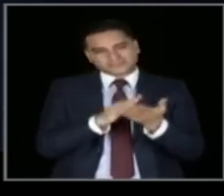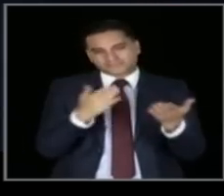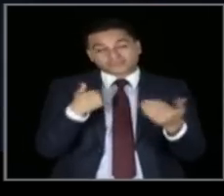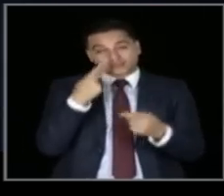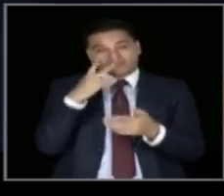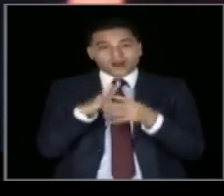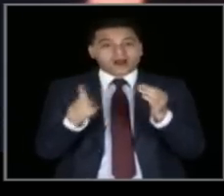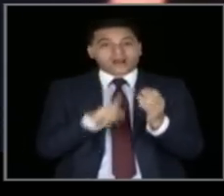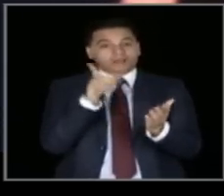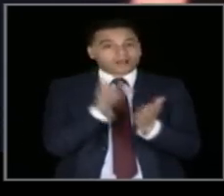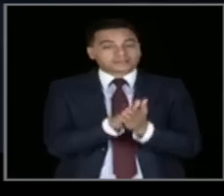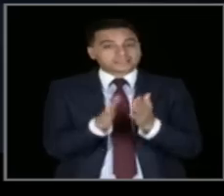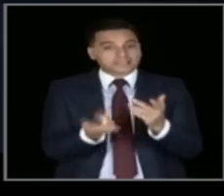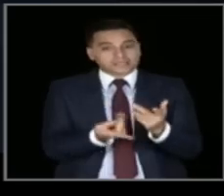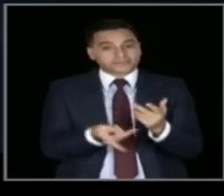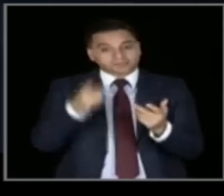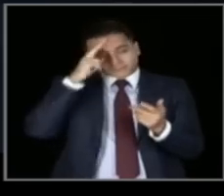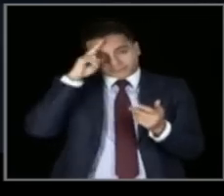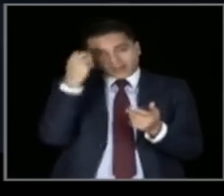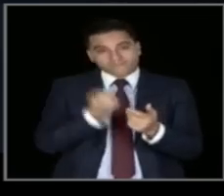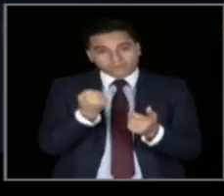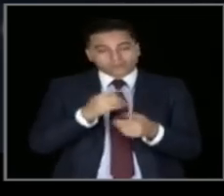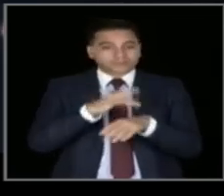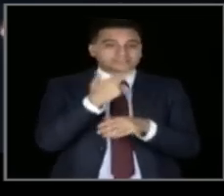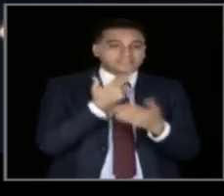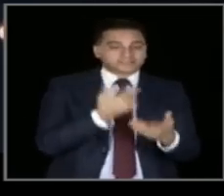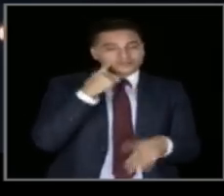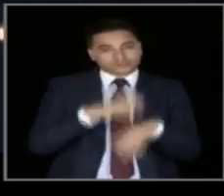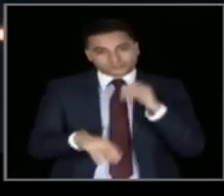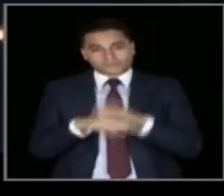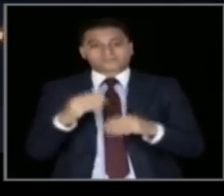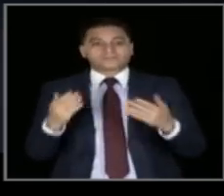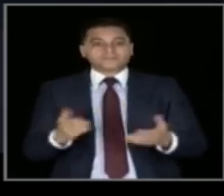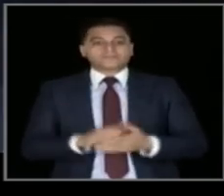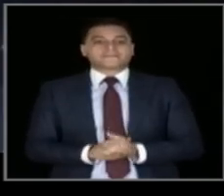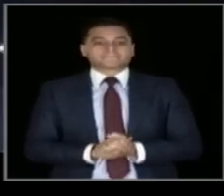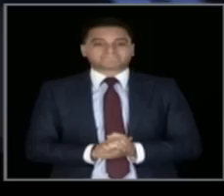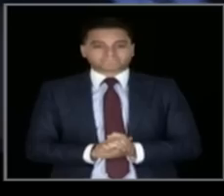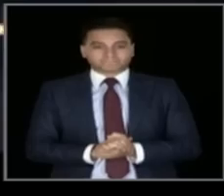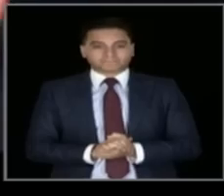خلينا نشوف عجلة الحظ هيبقى رأيها ايه، وهنقول مبروك لمين، وهنقول أرضك لمين.